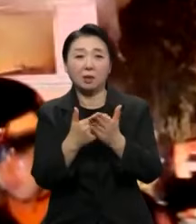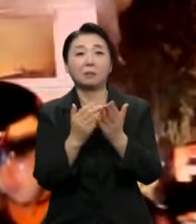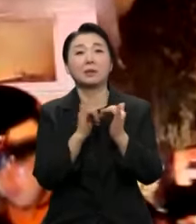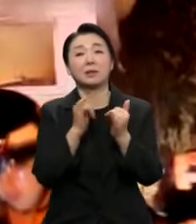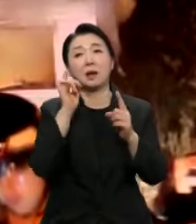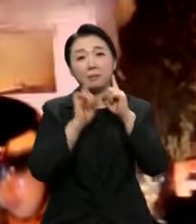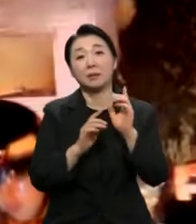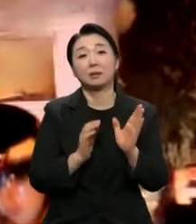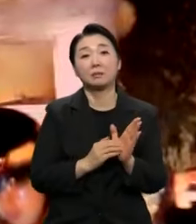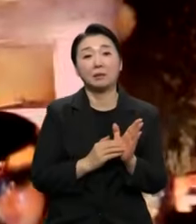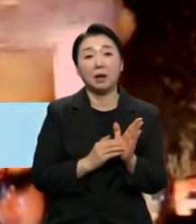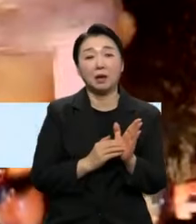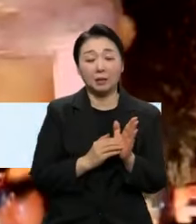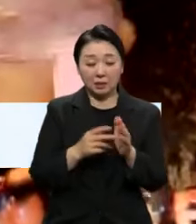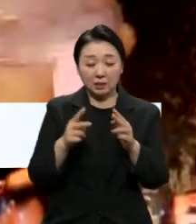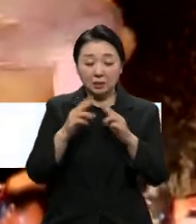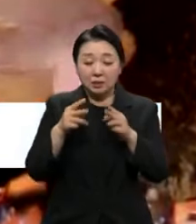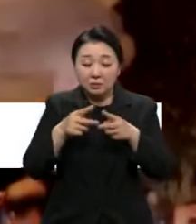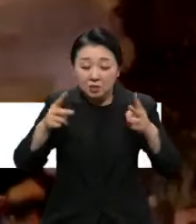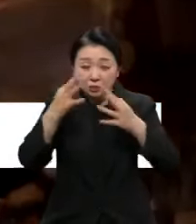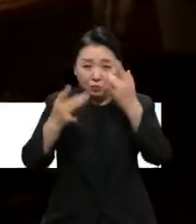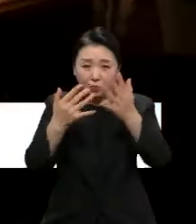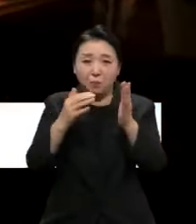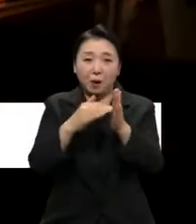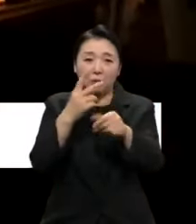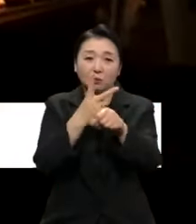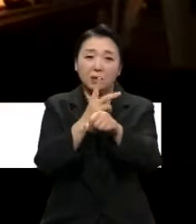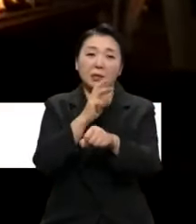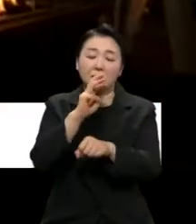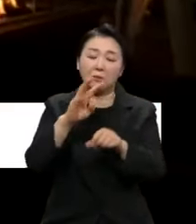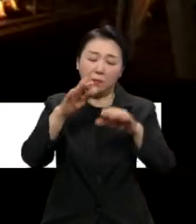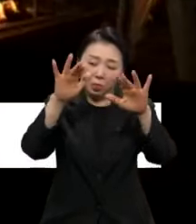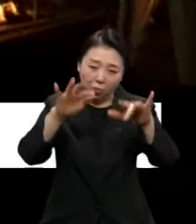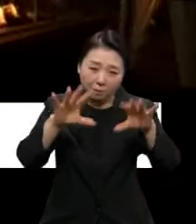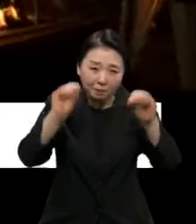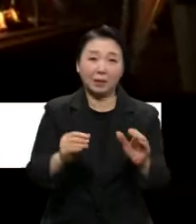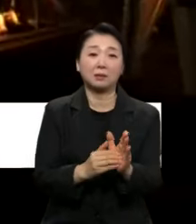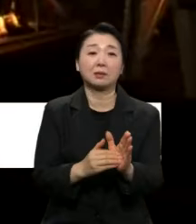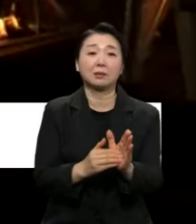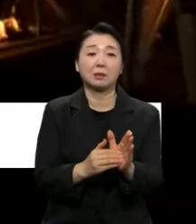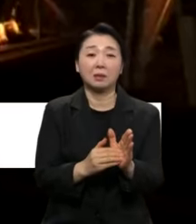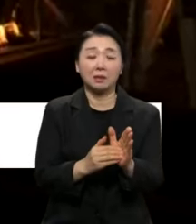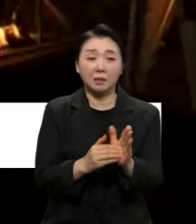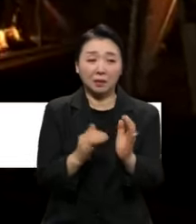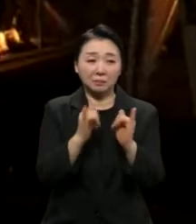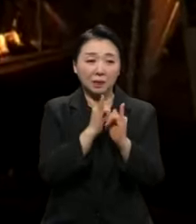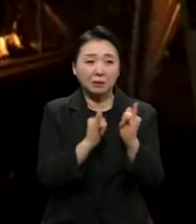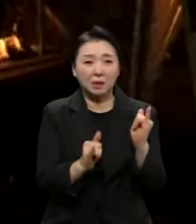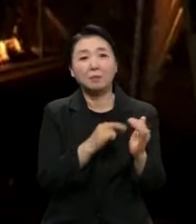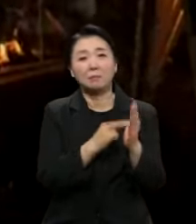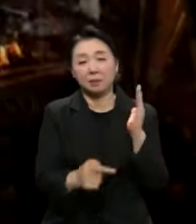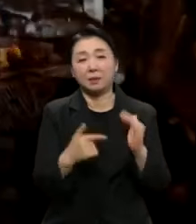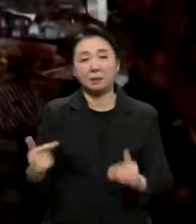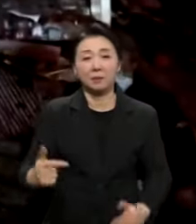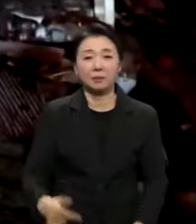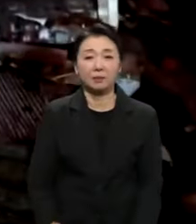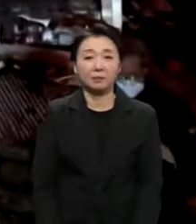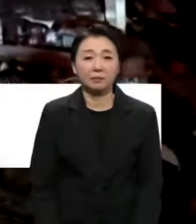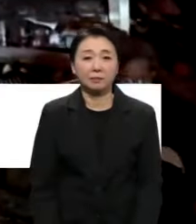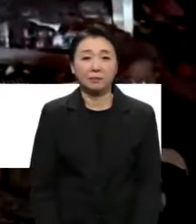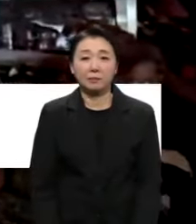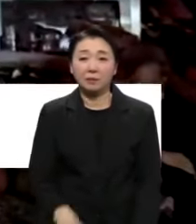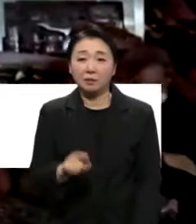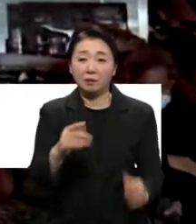2층 주택에서 난 불은 2시간 30여분 만에 진화됐습니다 하지만 피해가 발생했습니다 여기